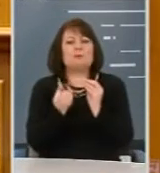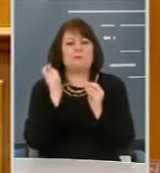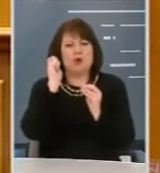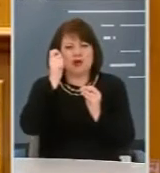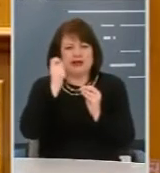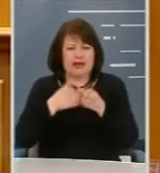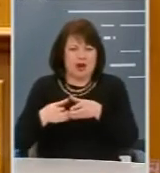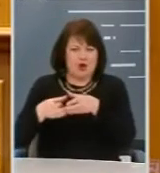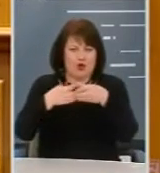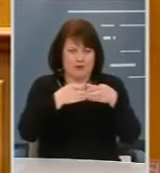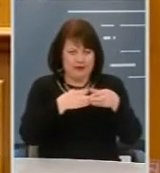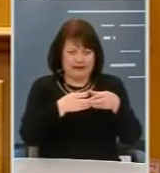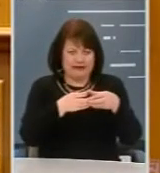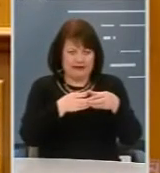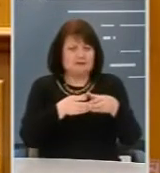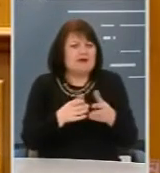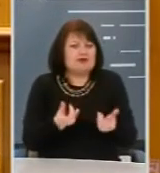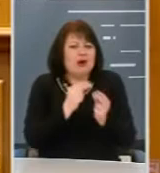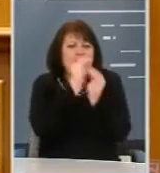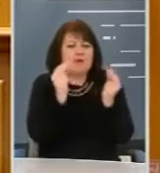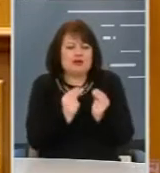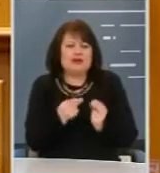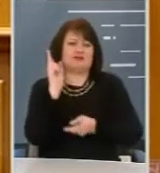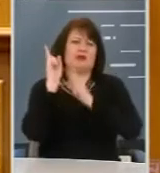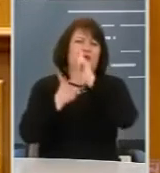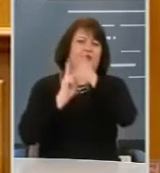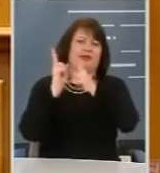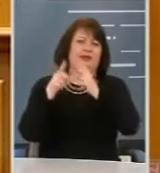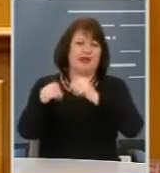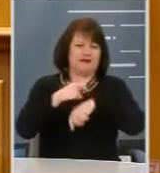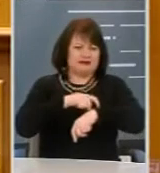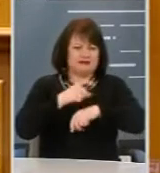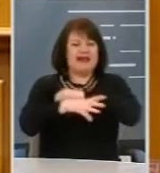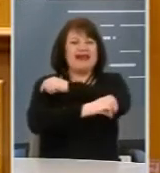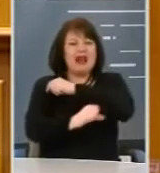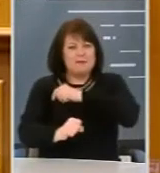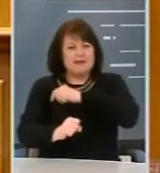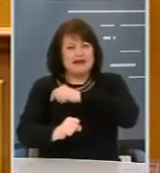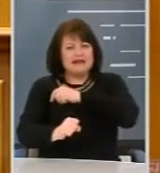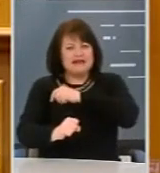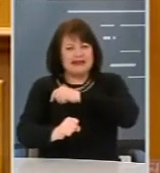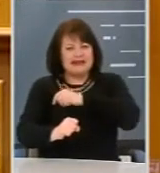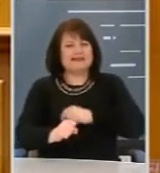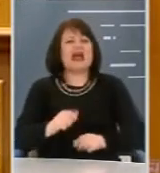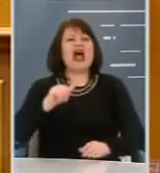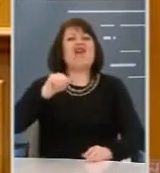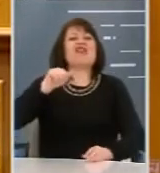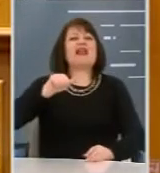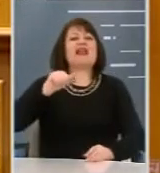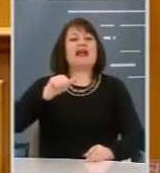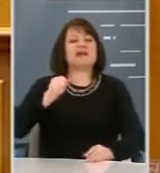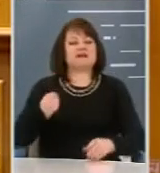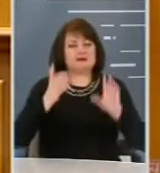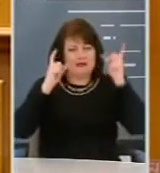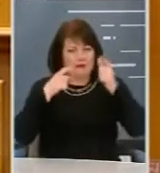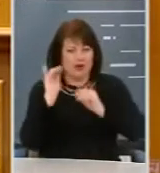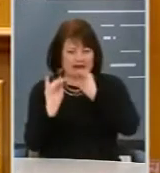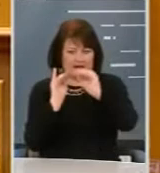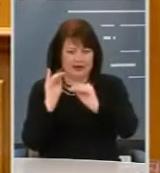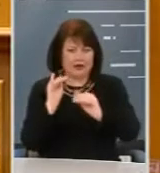αποτέλεσμα των καταγγελιών του σημερινού γραμματέα της Νέας Δημοκρατίας, κυρίου Αυγενάκη, ο οποίος